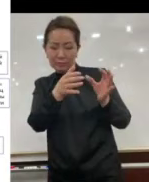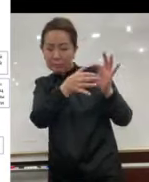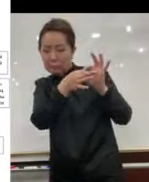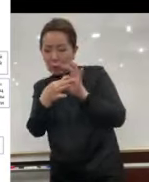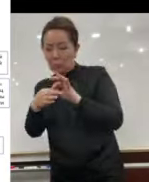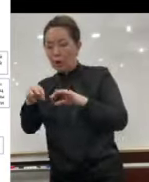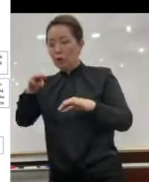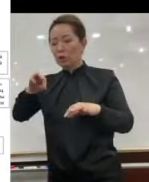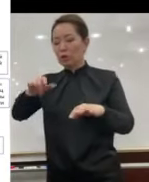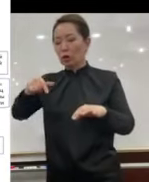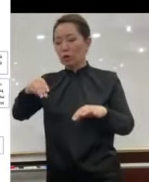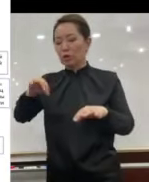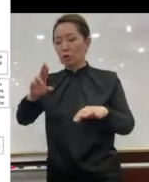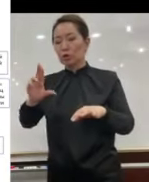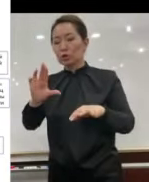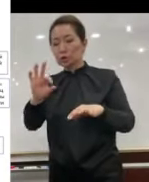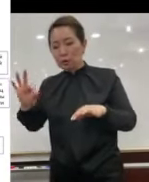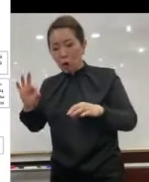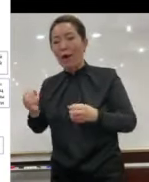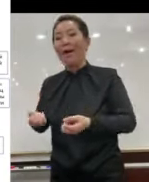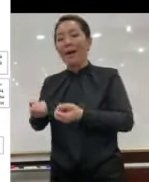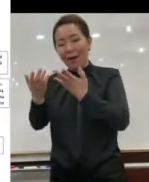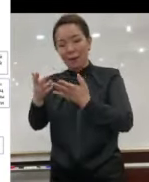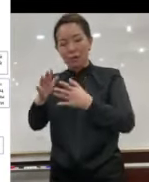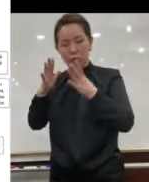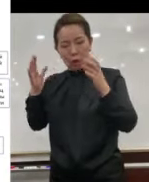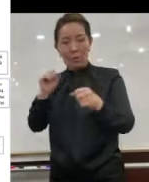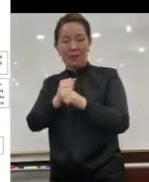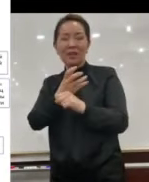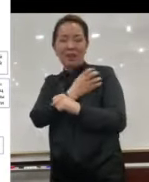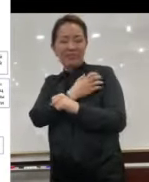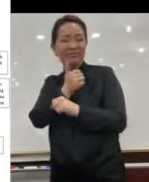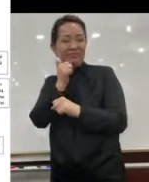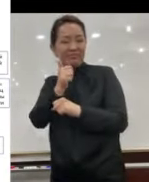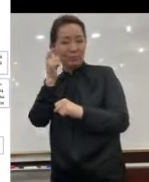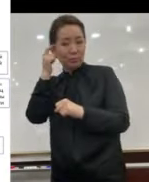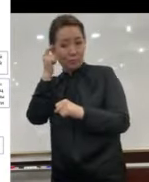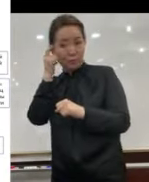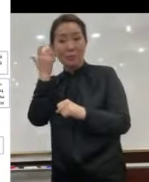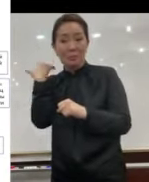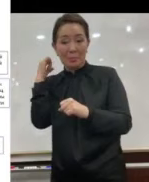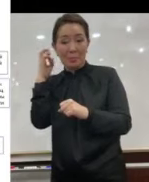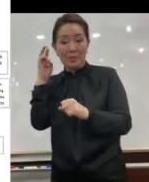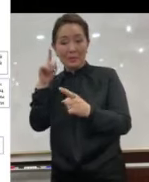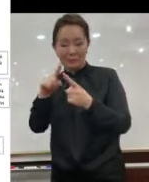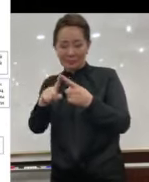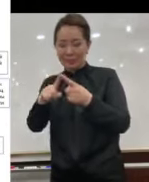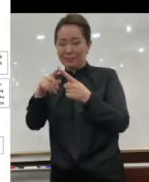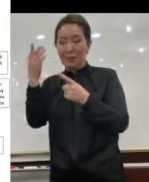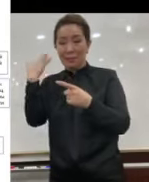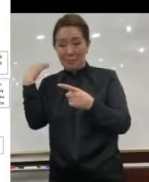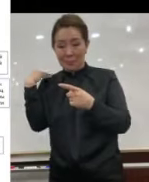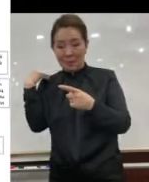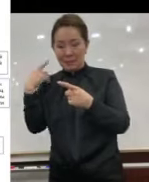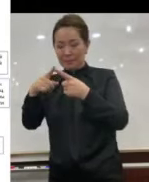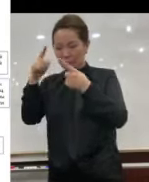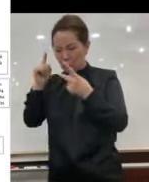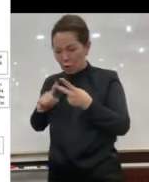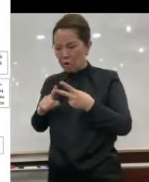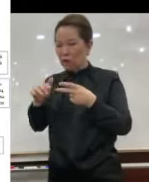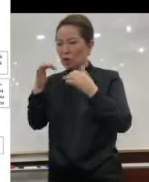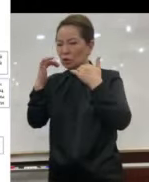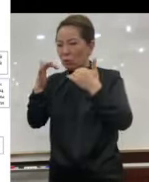болгоход томоохон үүрэг гүйцэтгэнэ гэж бодож исэн. Түүний хажуугаар бас яг энэ зөвлөлүүдийг одоо тийм ч